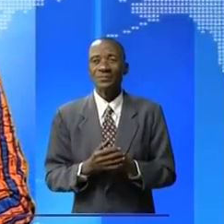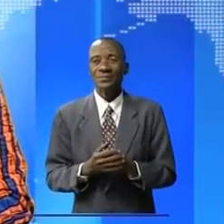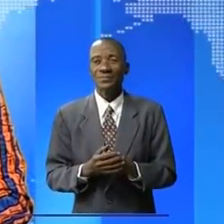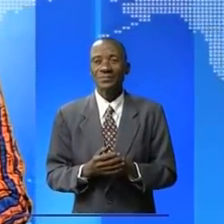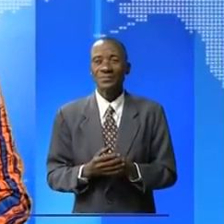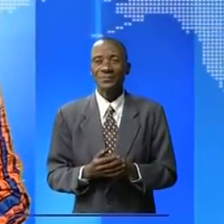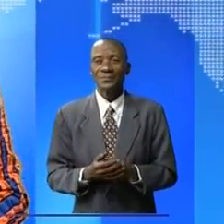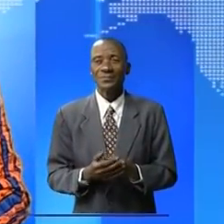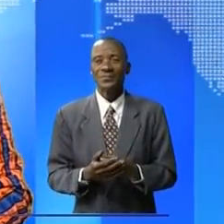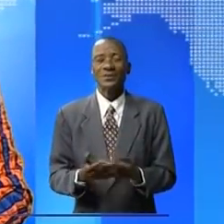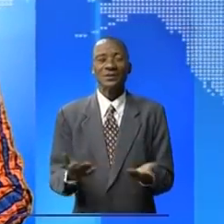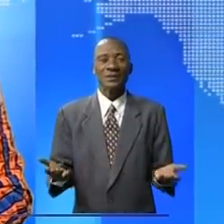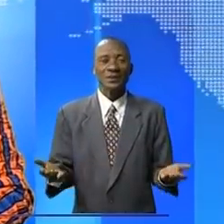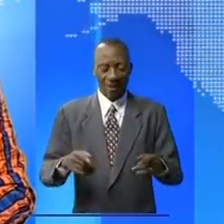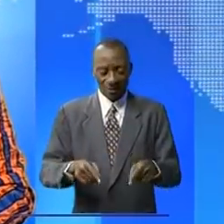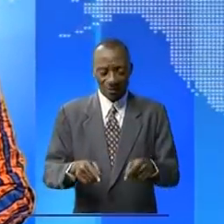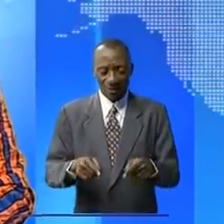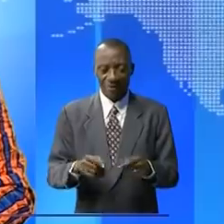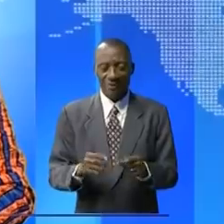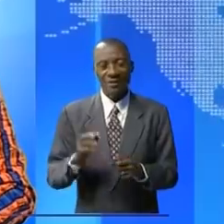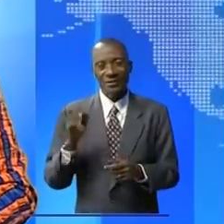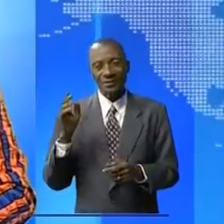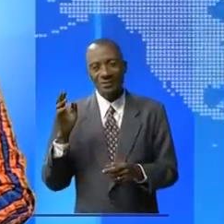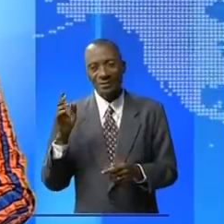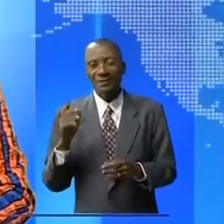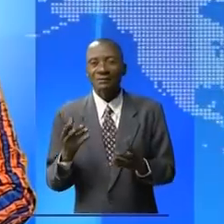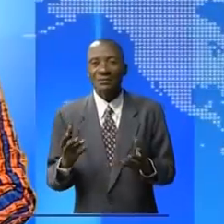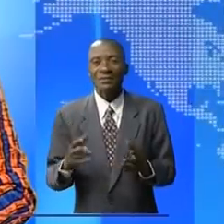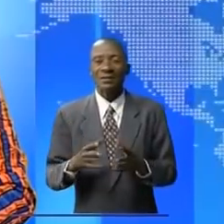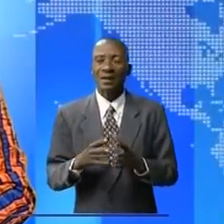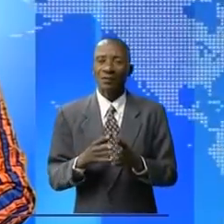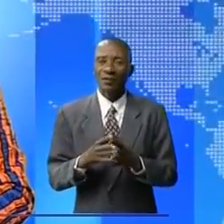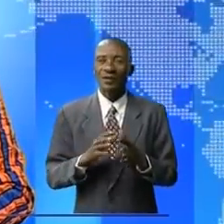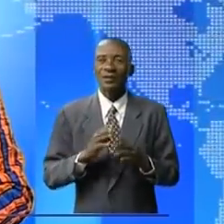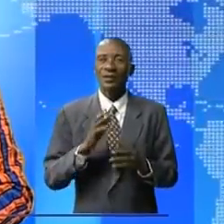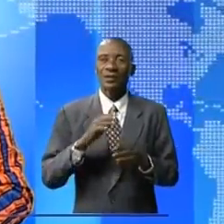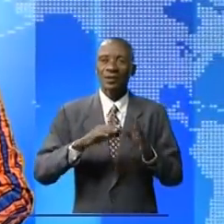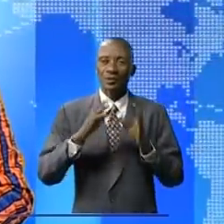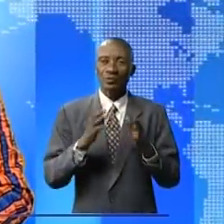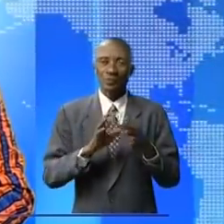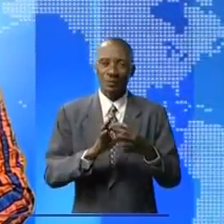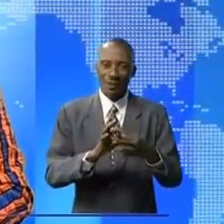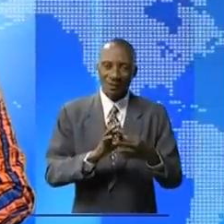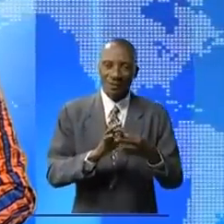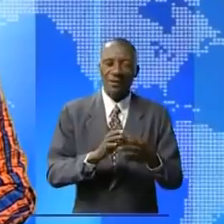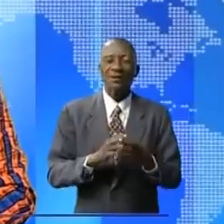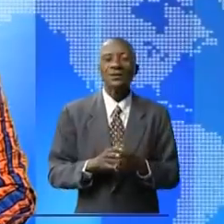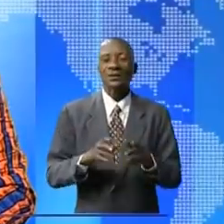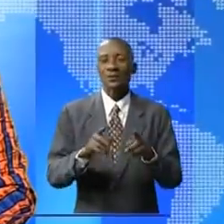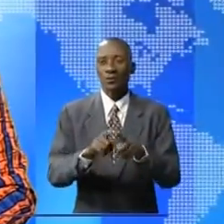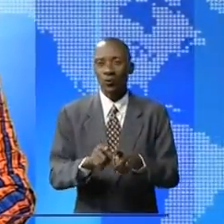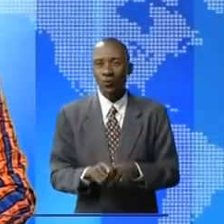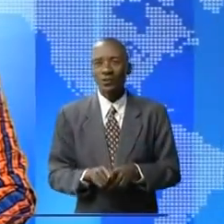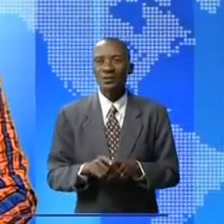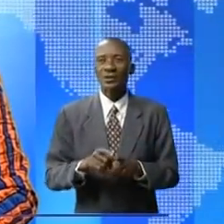de différentes provinces sont concernées pour le renforcement des capacités dont la formation va prendre 6 semaines, une